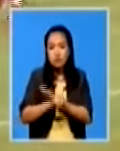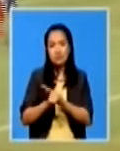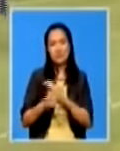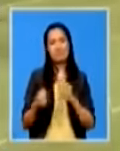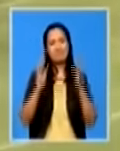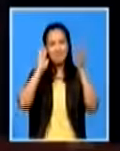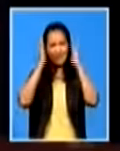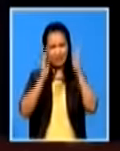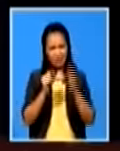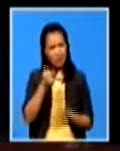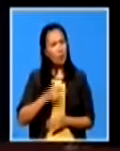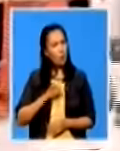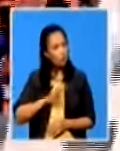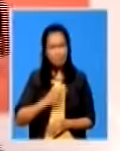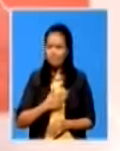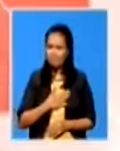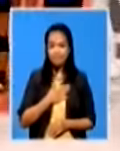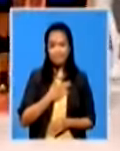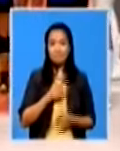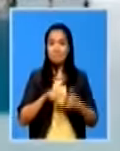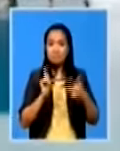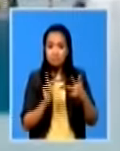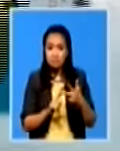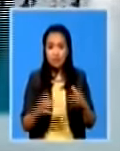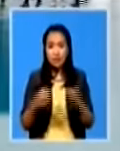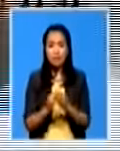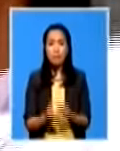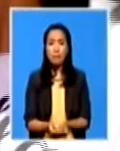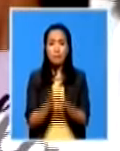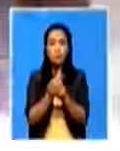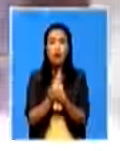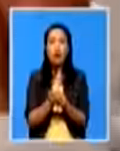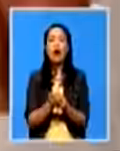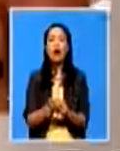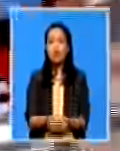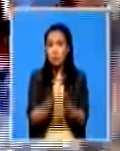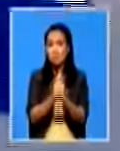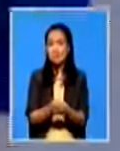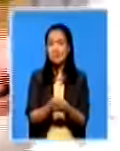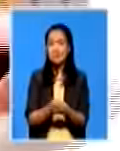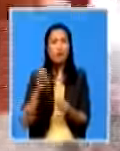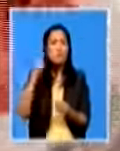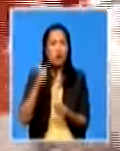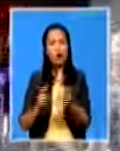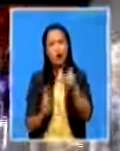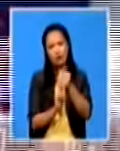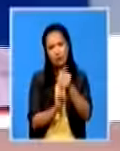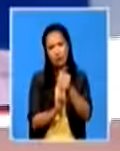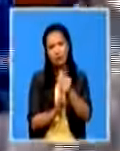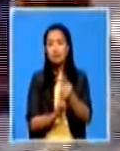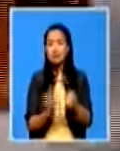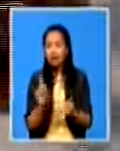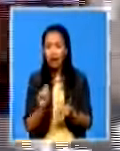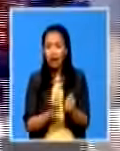ซียได้อย่างน่าประทับใจ3ทีมนักตบสาวไทยทีมวอลเลย์บอลหญิงนะครับได้รับรางวัลรองชนะเลิศในราย